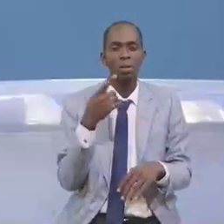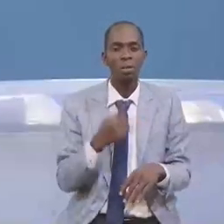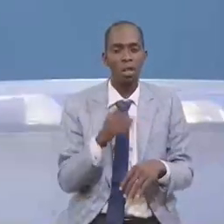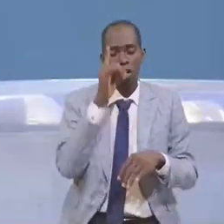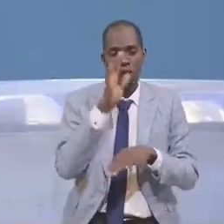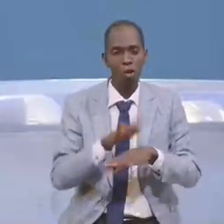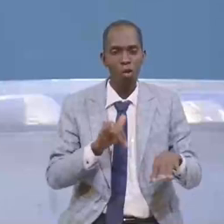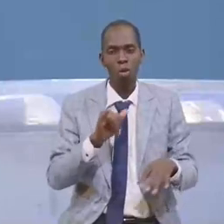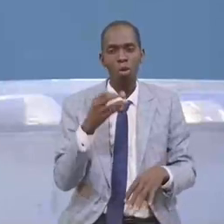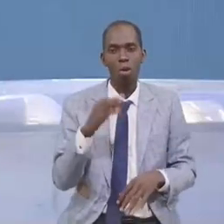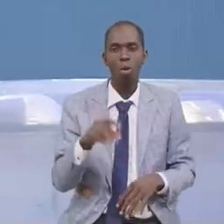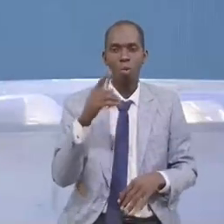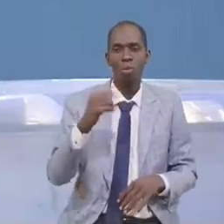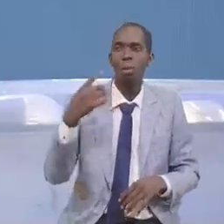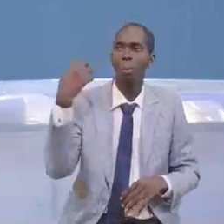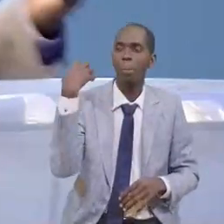l'appel par le Maître.